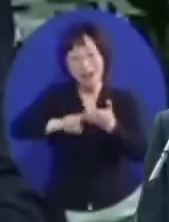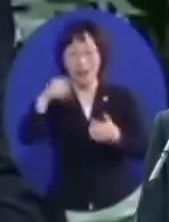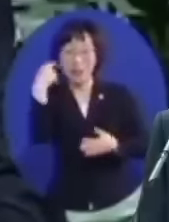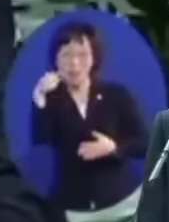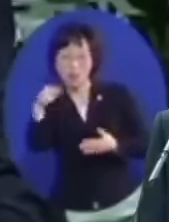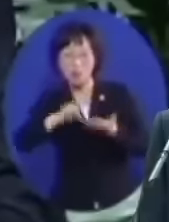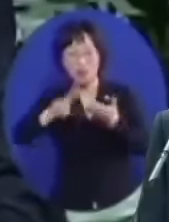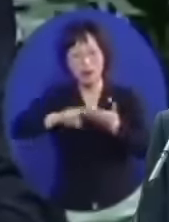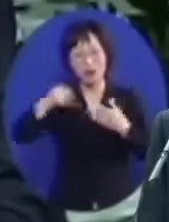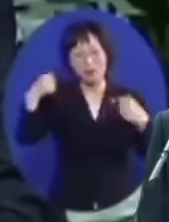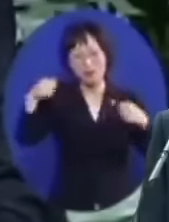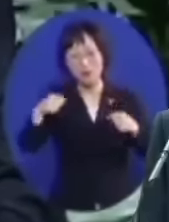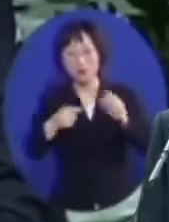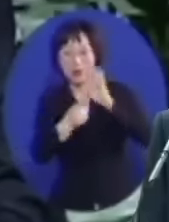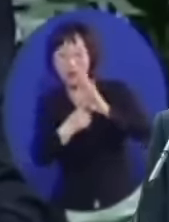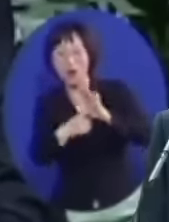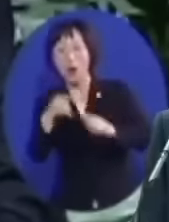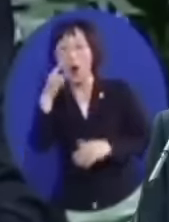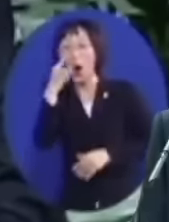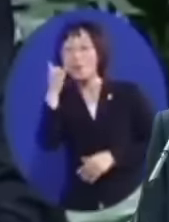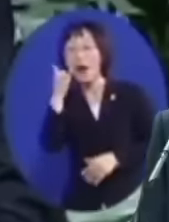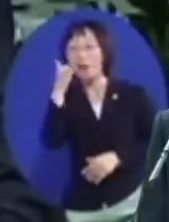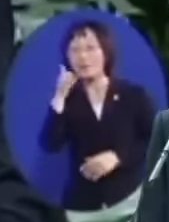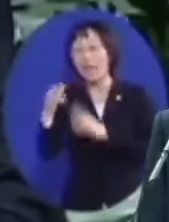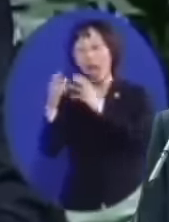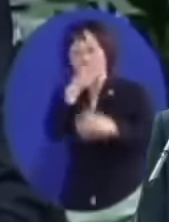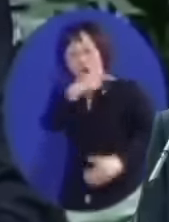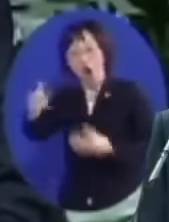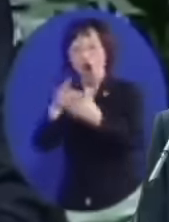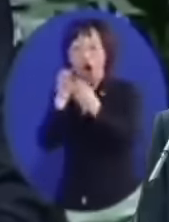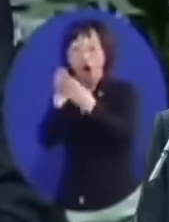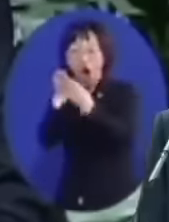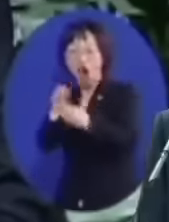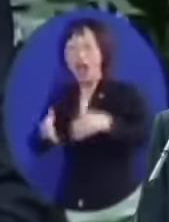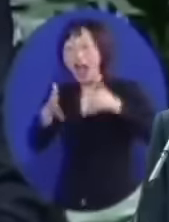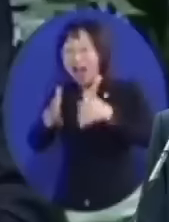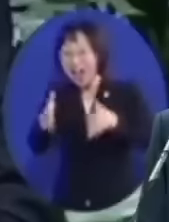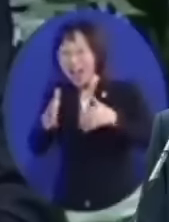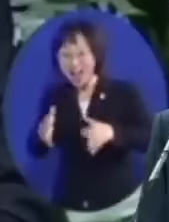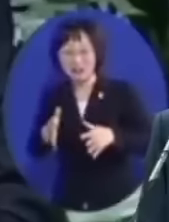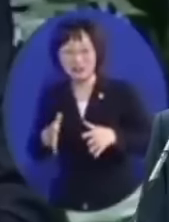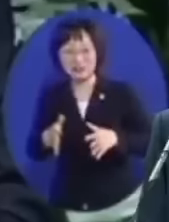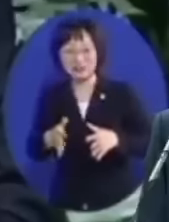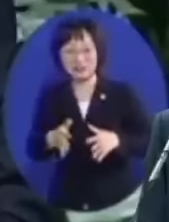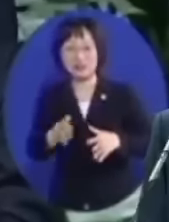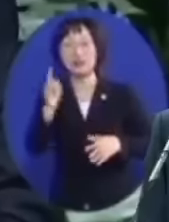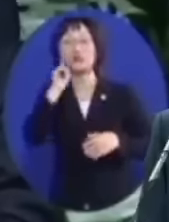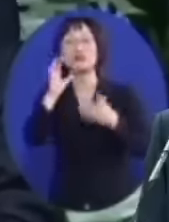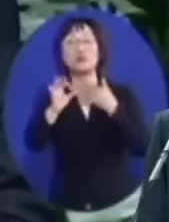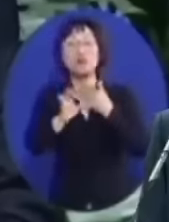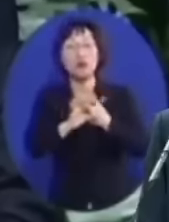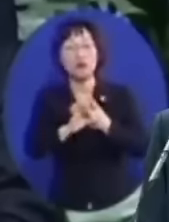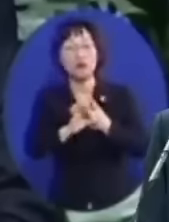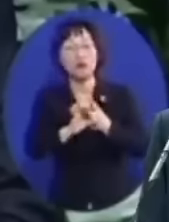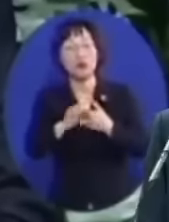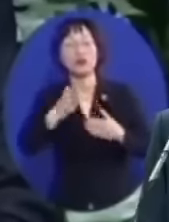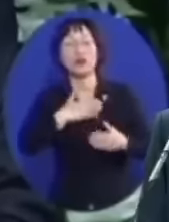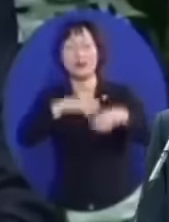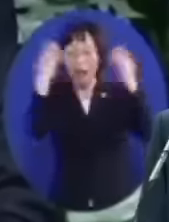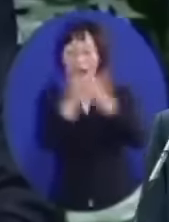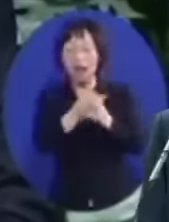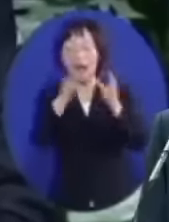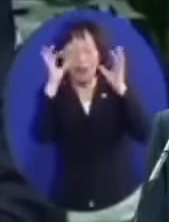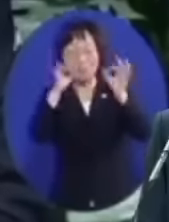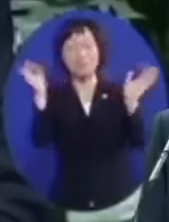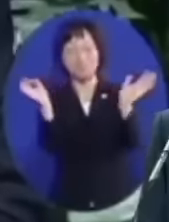프로그램이 나오면 어머니 아버지가 큰 소리로 이야기하고 하하 웃고 시끄럽게 합니다. 왜냐하면 자기 거 다 봤으니까 애들 볼 때는